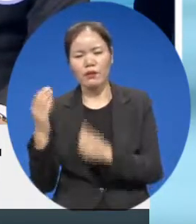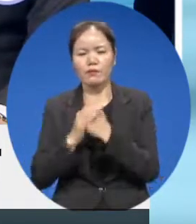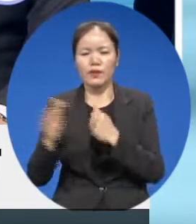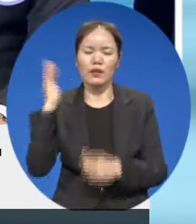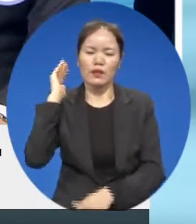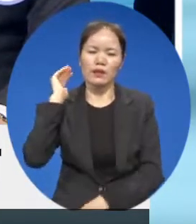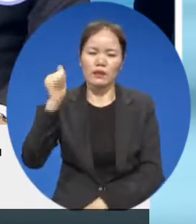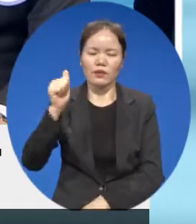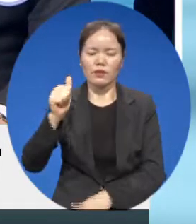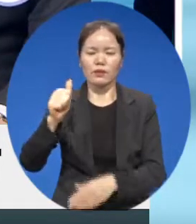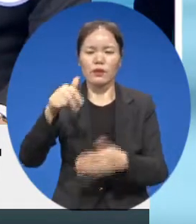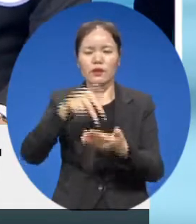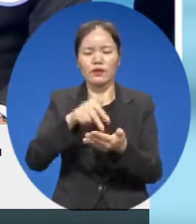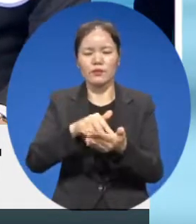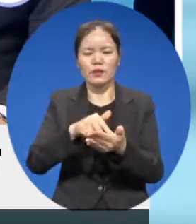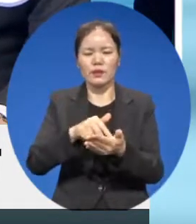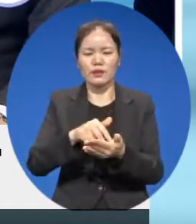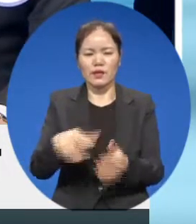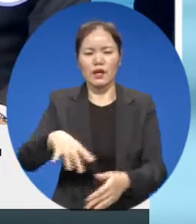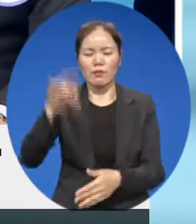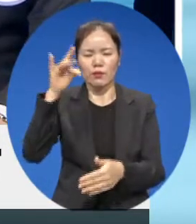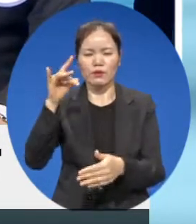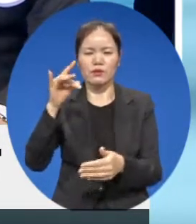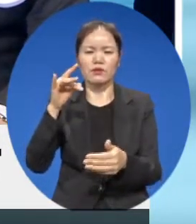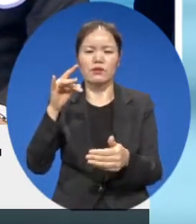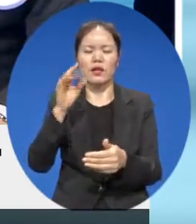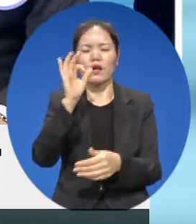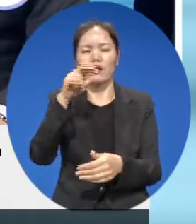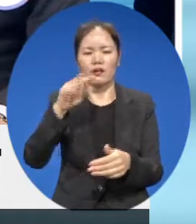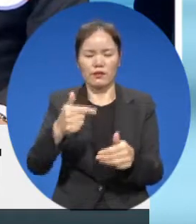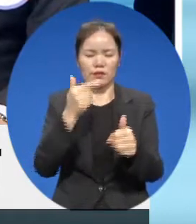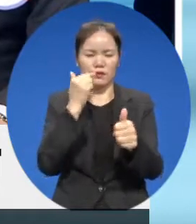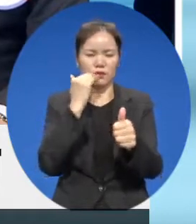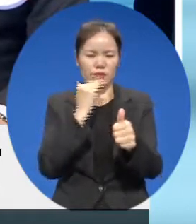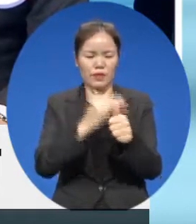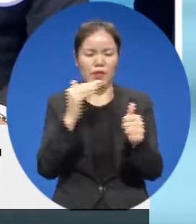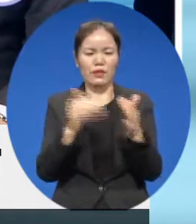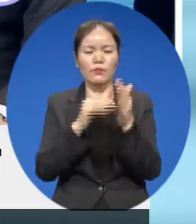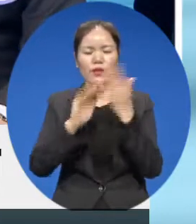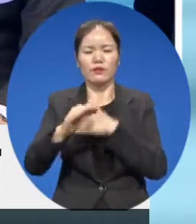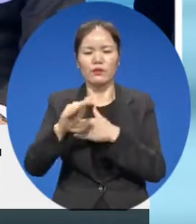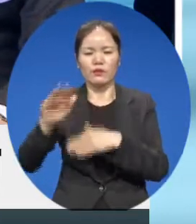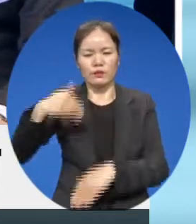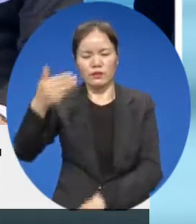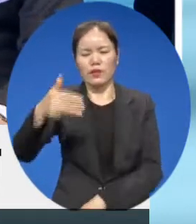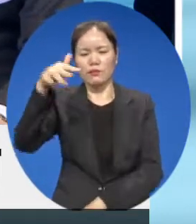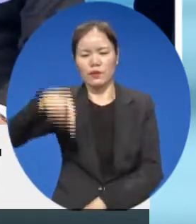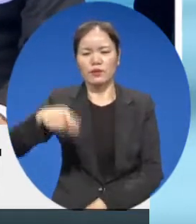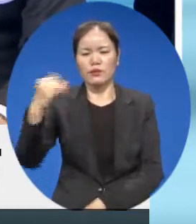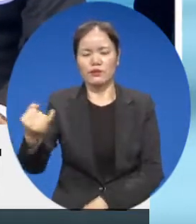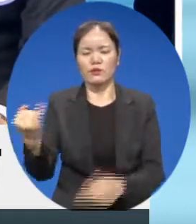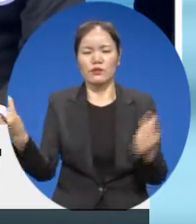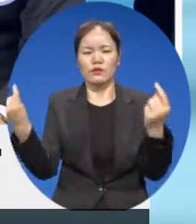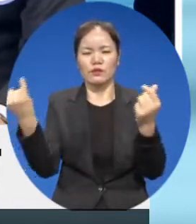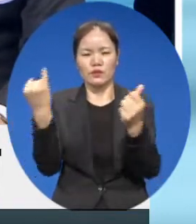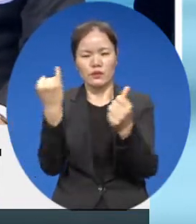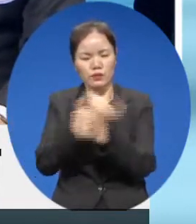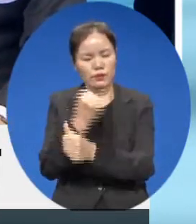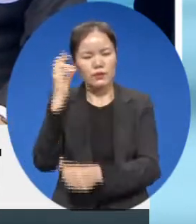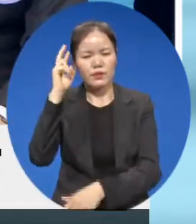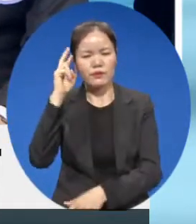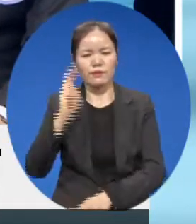급한 분 의 윤상을 총장을 먼저 해임하고 이후에는 추미애 증가는 교체하는 방 안으로 가닥을 잡고 있을 확률이 매우 높아 보입니다